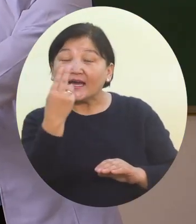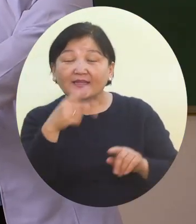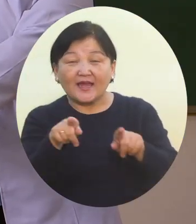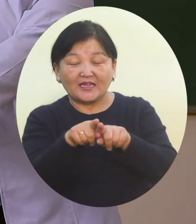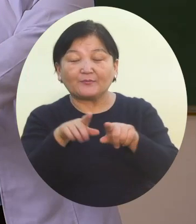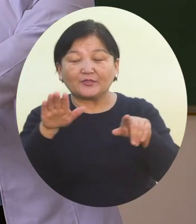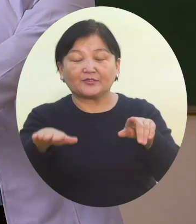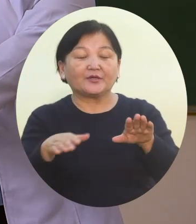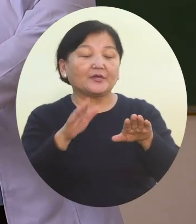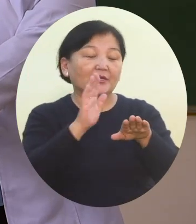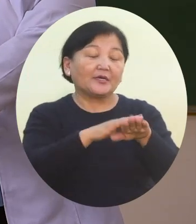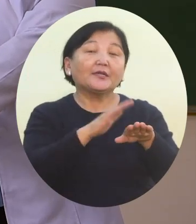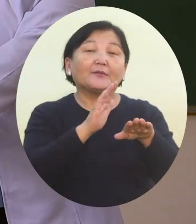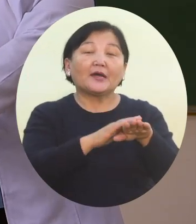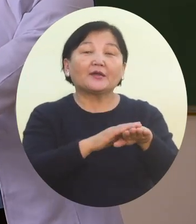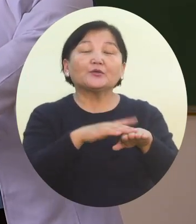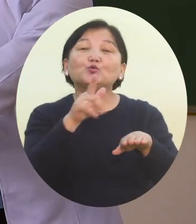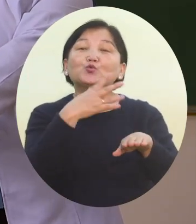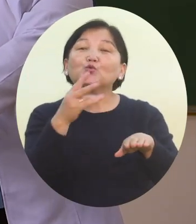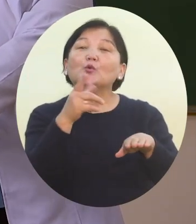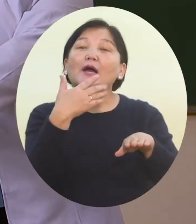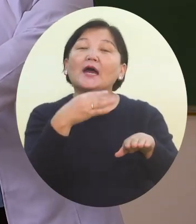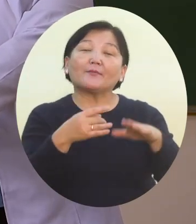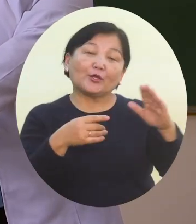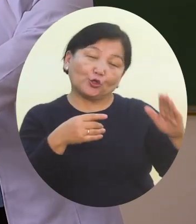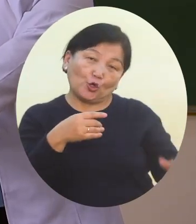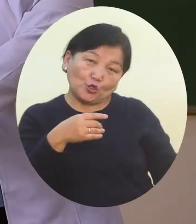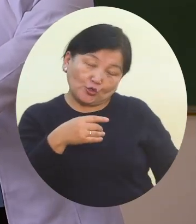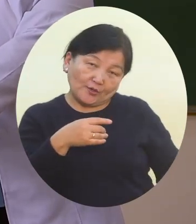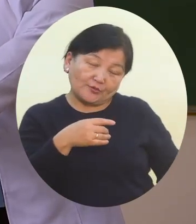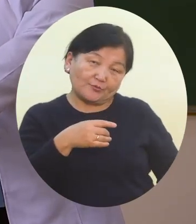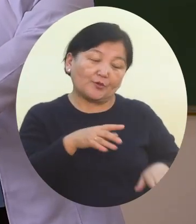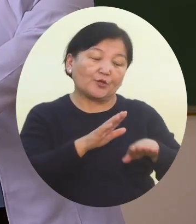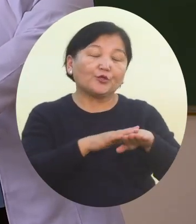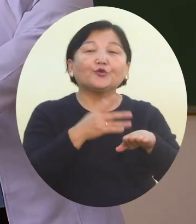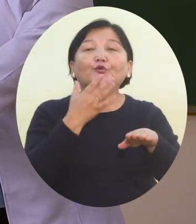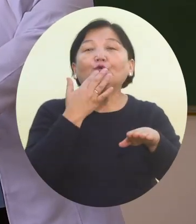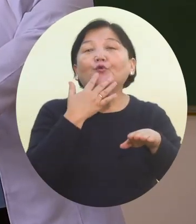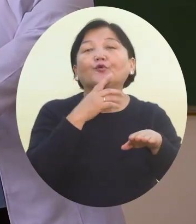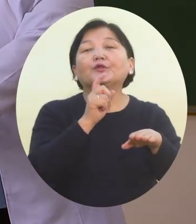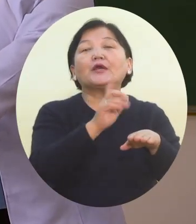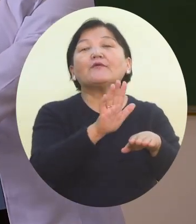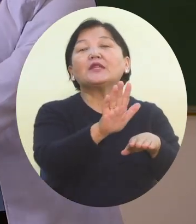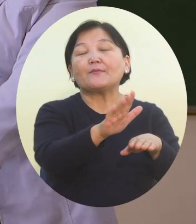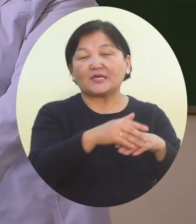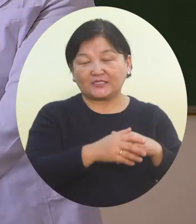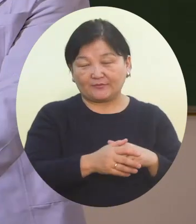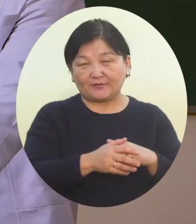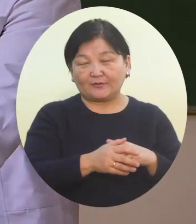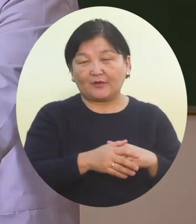өргөсөн учраас баруун гарын цусан хангамж багаснаас болоод арьсны өнгө цайвартаж харагдаж байгаа юм шүү.